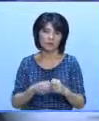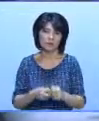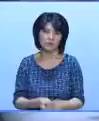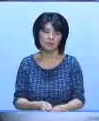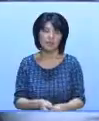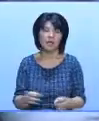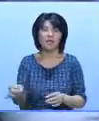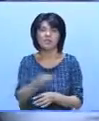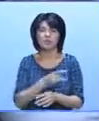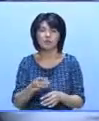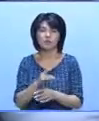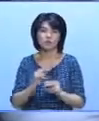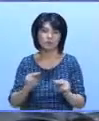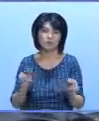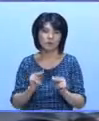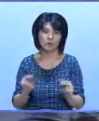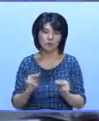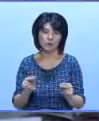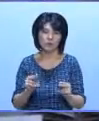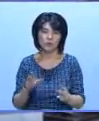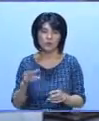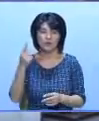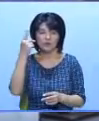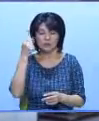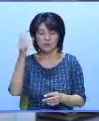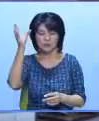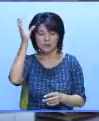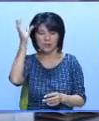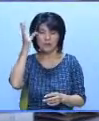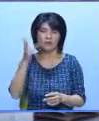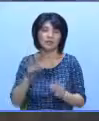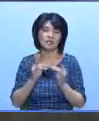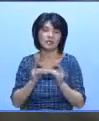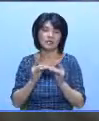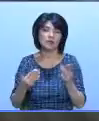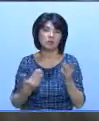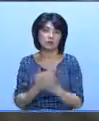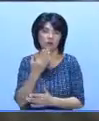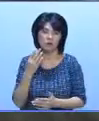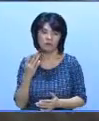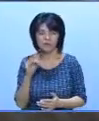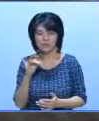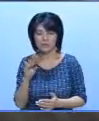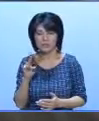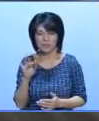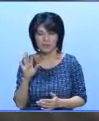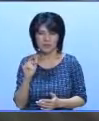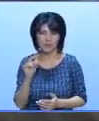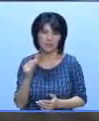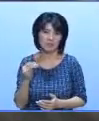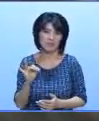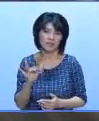Республикалық педагогтар семинары қыздарға арналған білім беру инновация лицей-интернатында ұйымдастырылуда. Жиын екі күнге жалғасады. Ауқымды